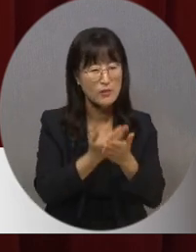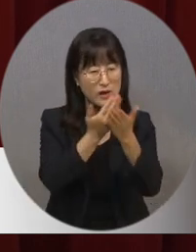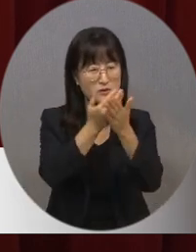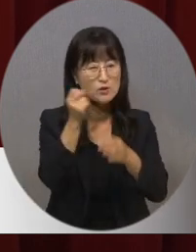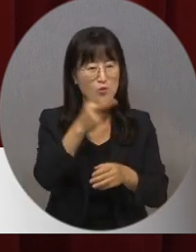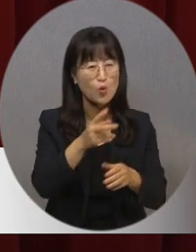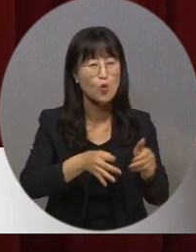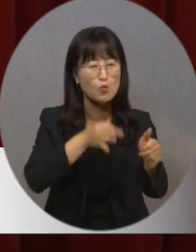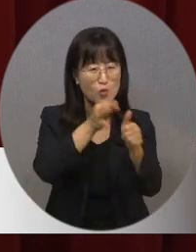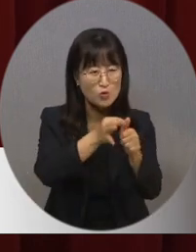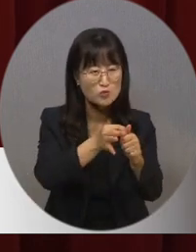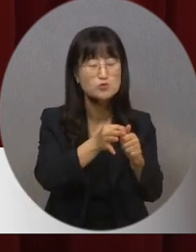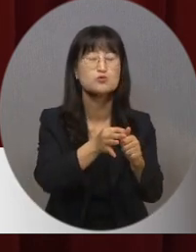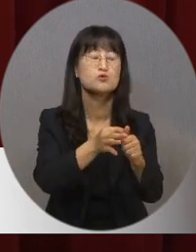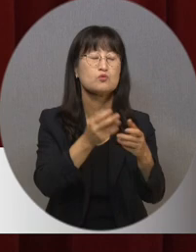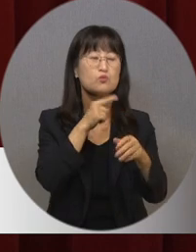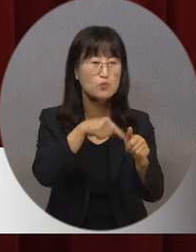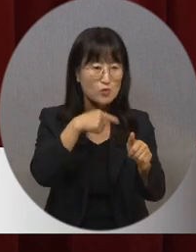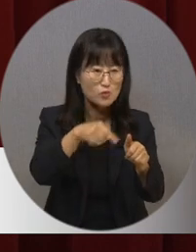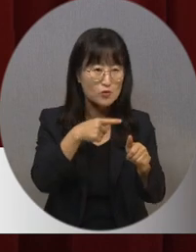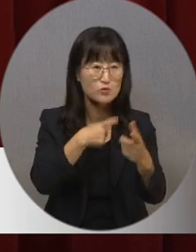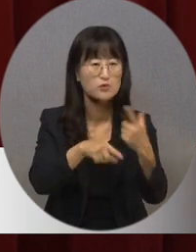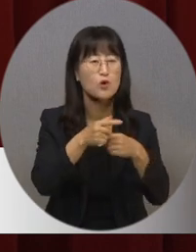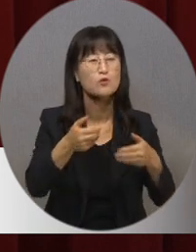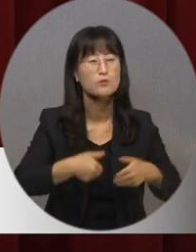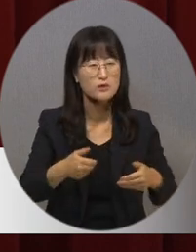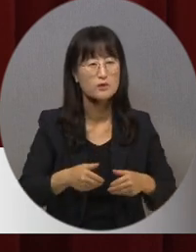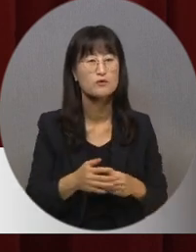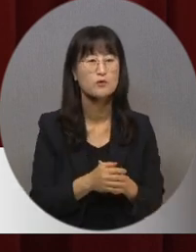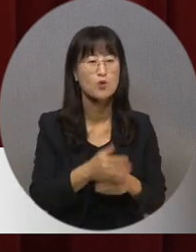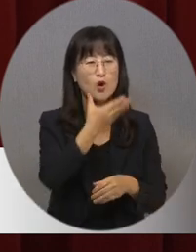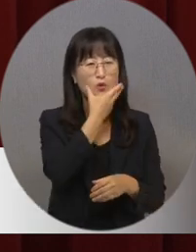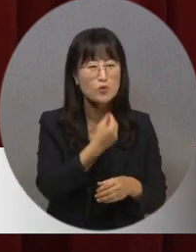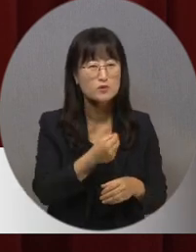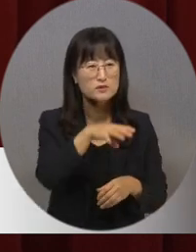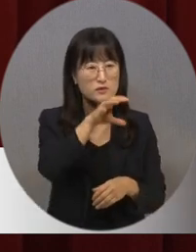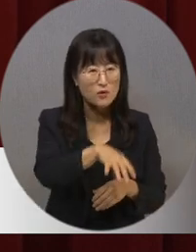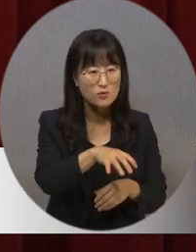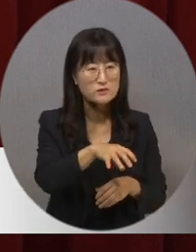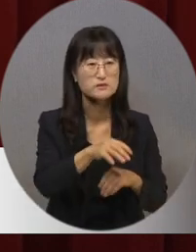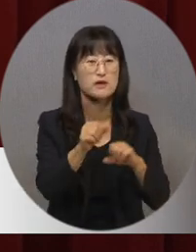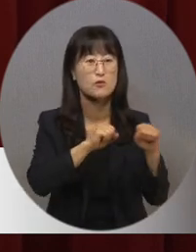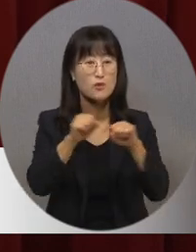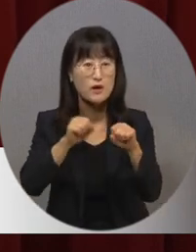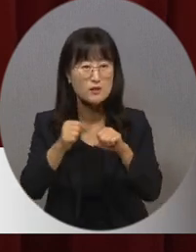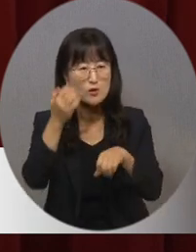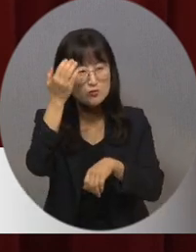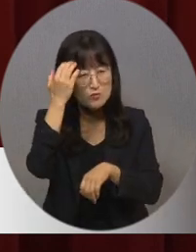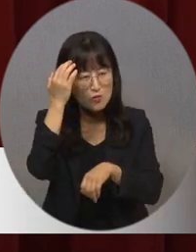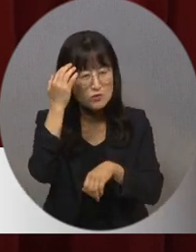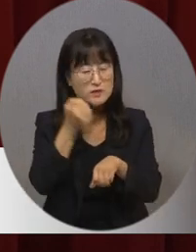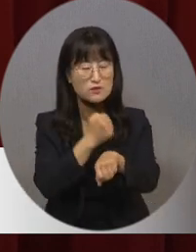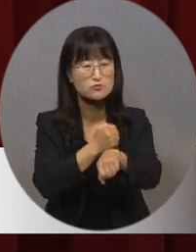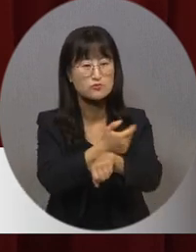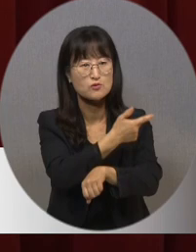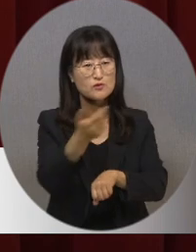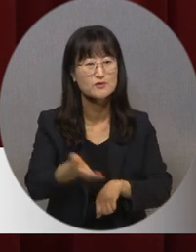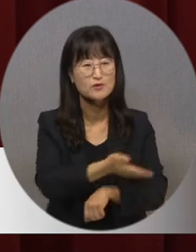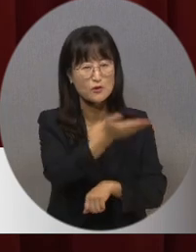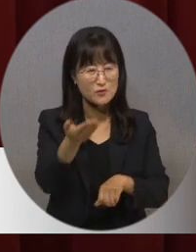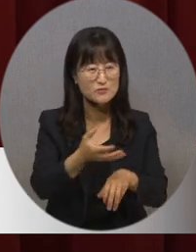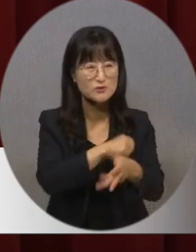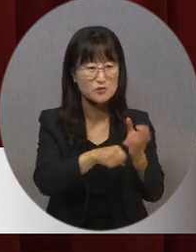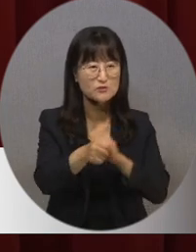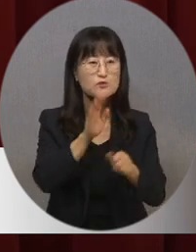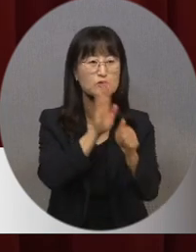지원하는 등 복지 현장의 최일선에서 고생하시는 여러분들을 적극 같이 하겠습니다.